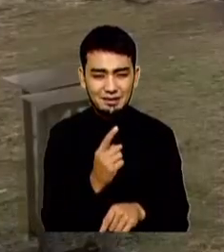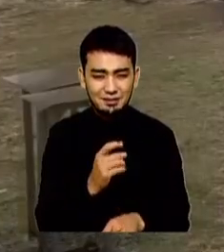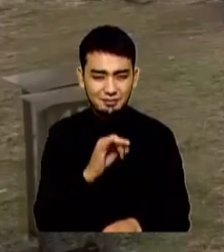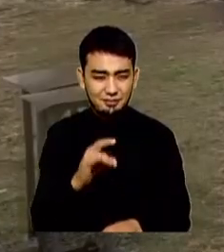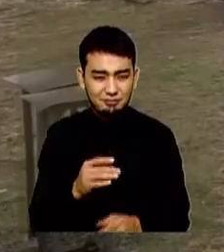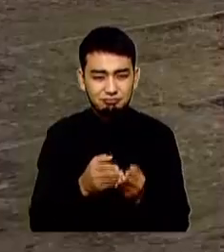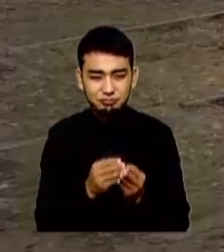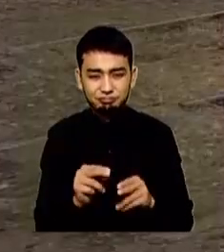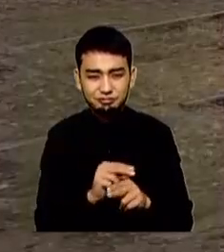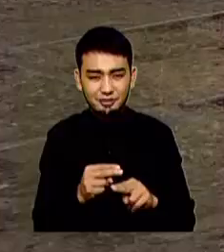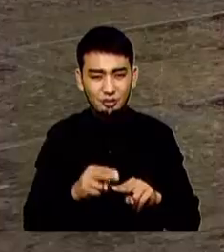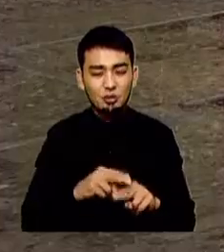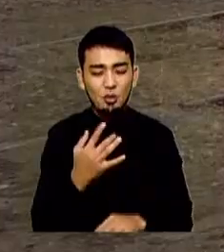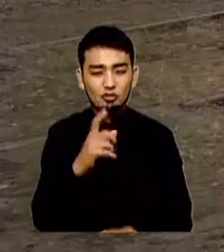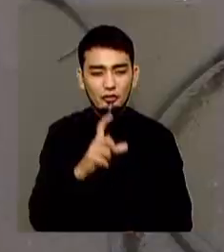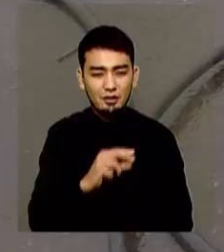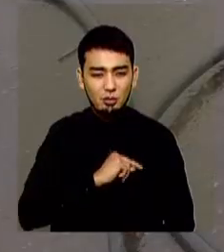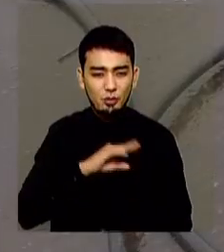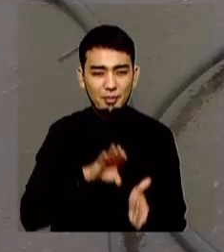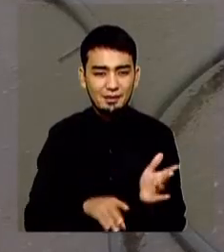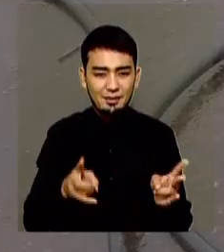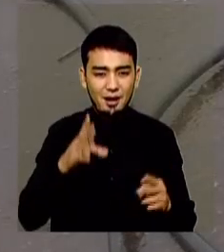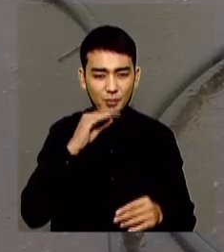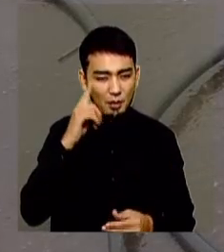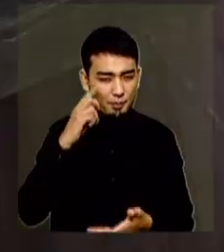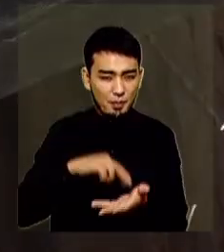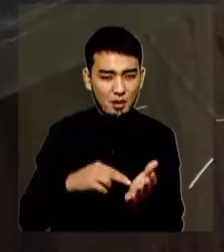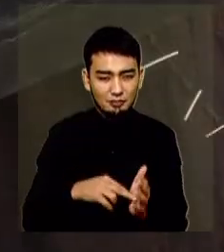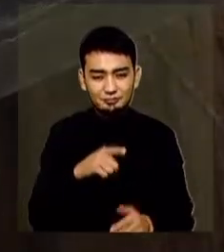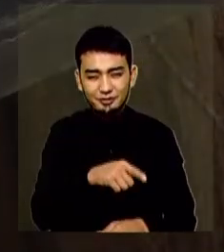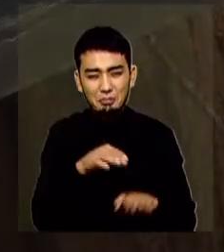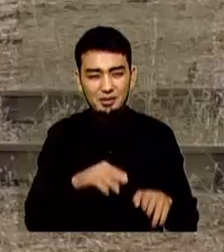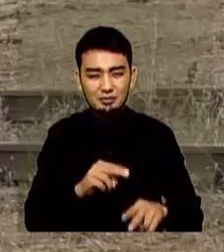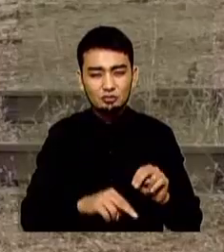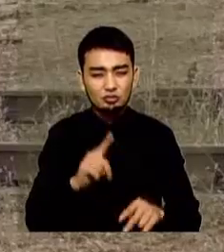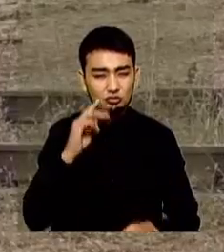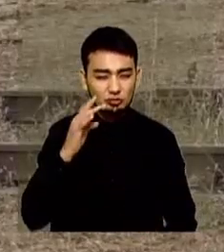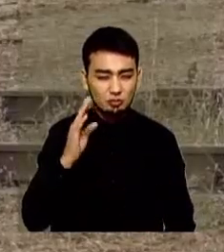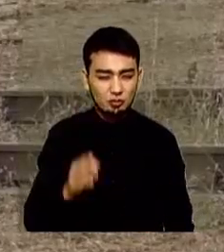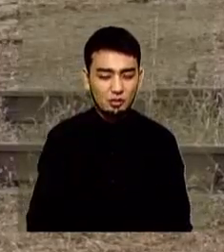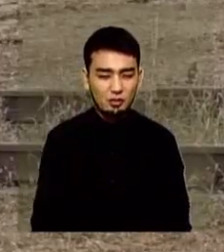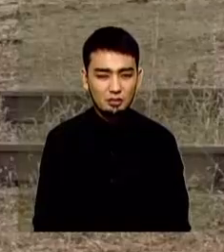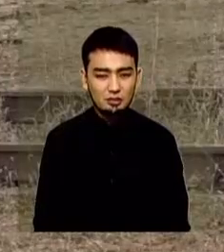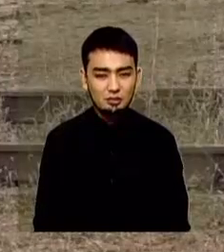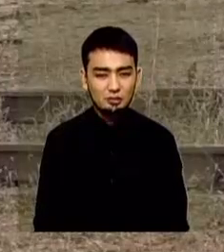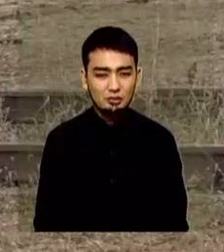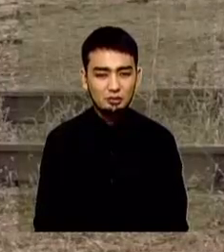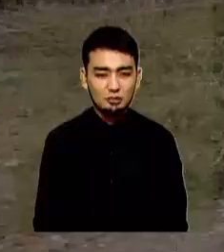роде. Сколько человек могут остаться без работы и что планируют построить на месте завода?